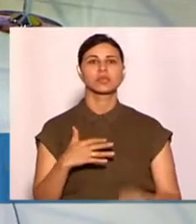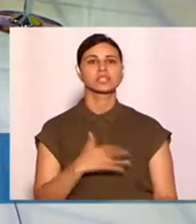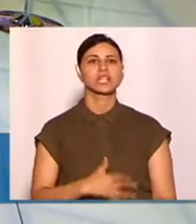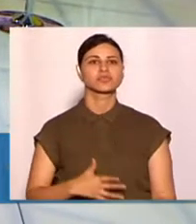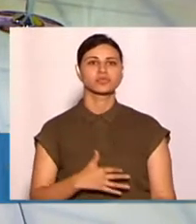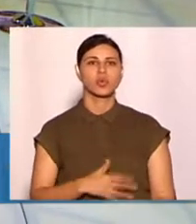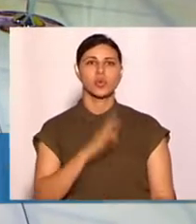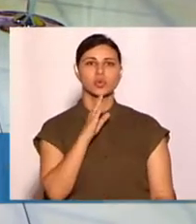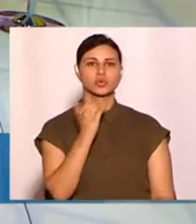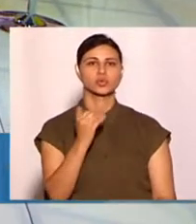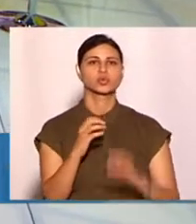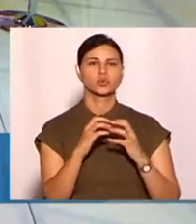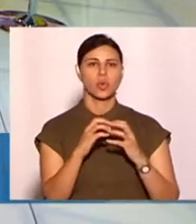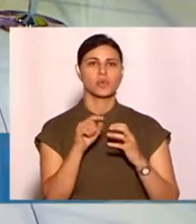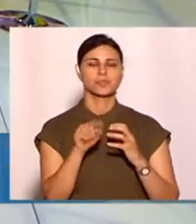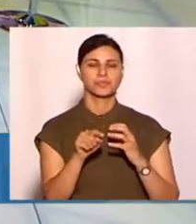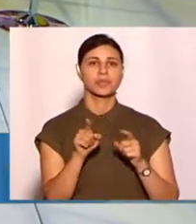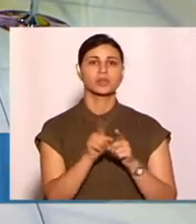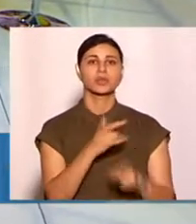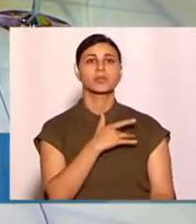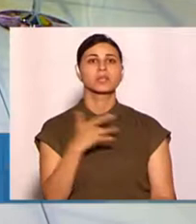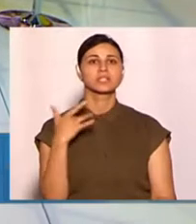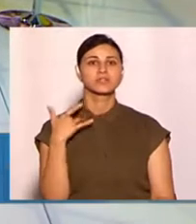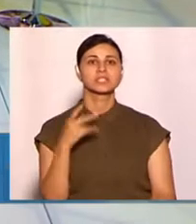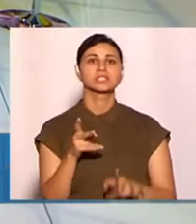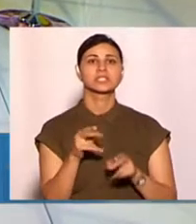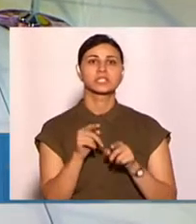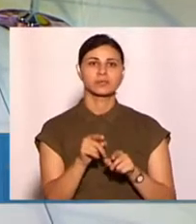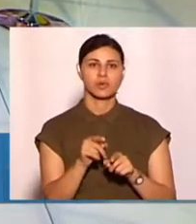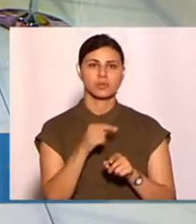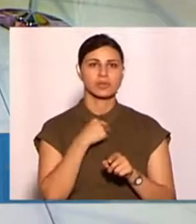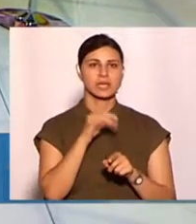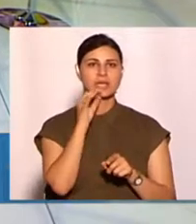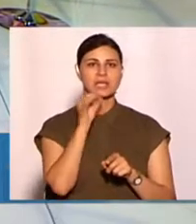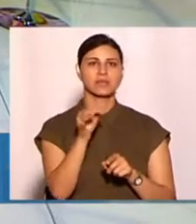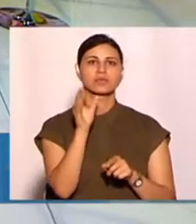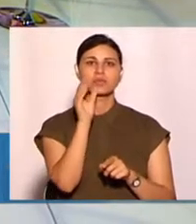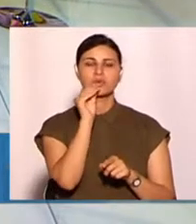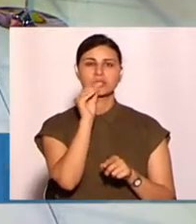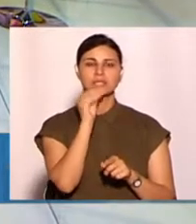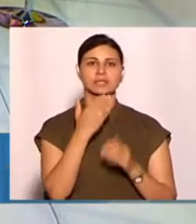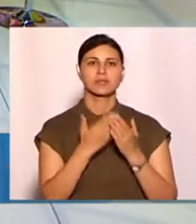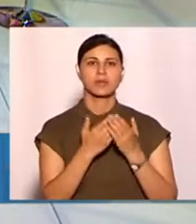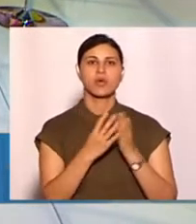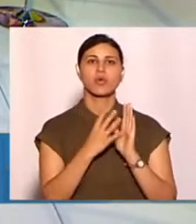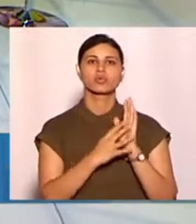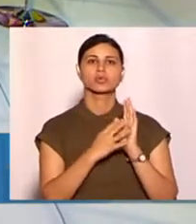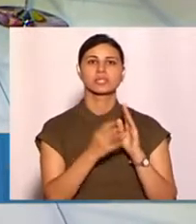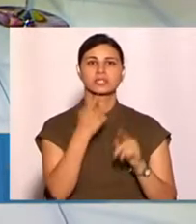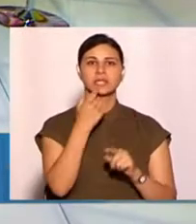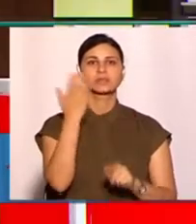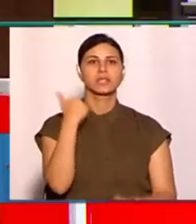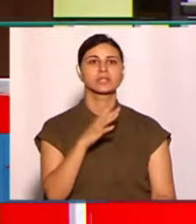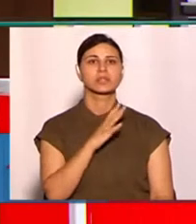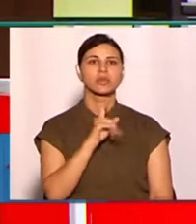კიბოს შემთხვევაში. ეს დადგენილია ფილტვის კიბოს შემთხვევაშიც. განსხვავებით მე გაგახსენებთ, როდესაც თუნდაც 90-იან წლებში ლაპარაკი